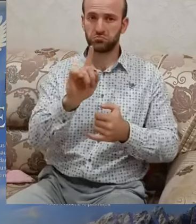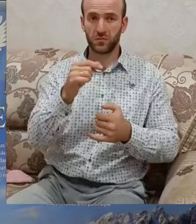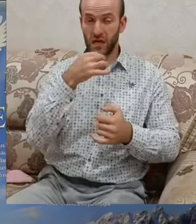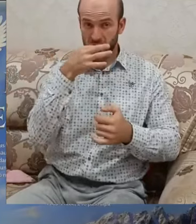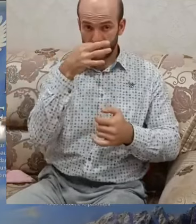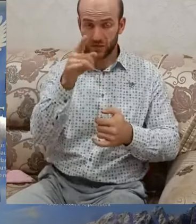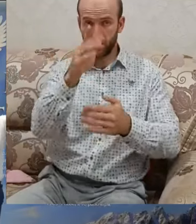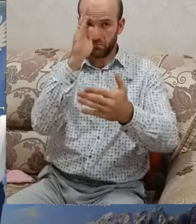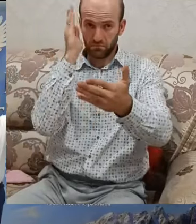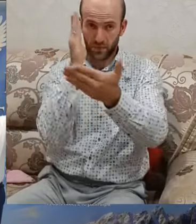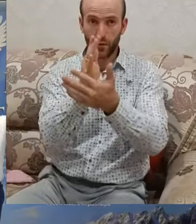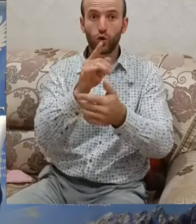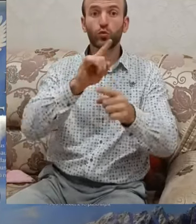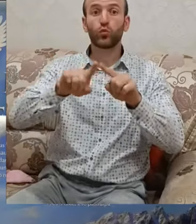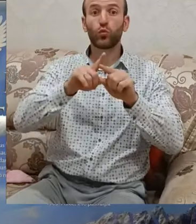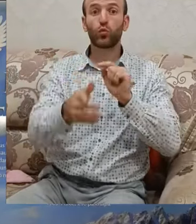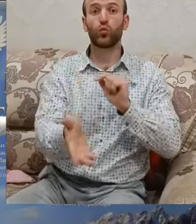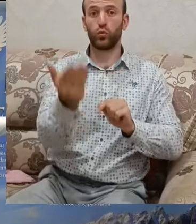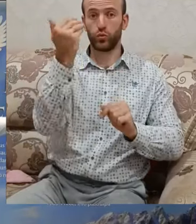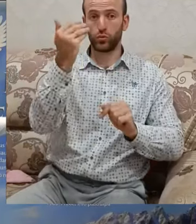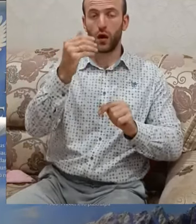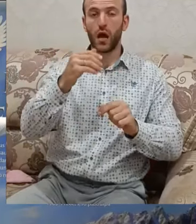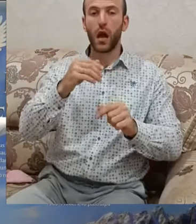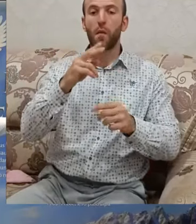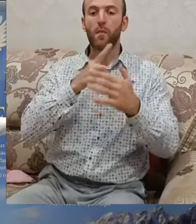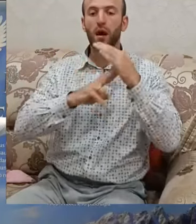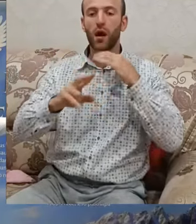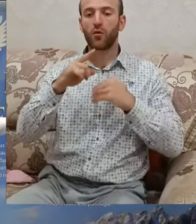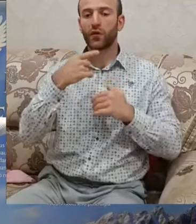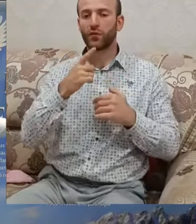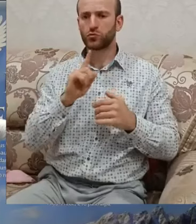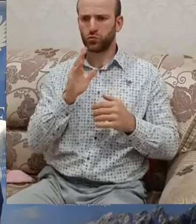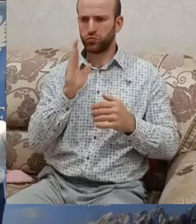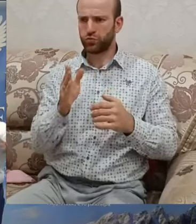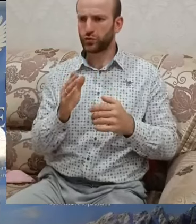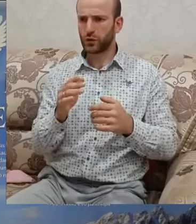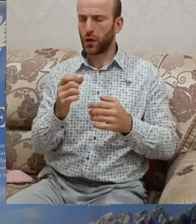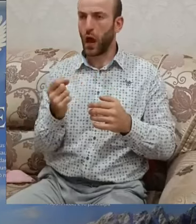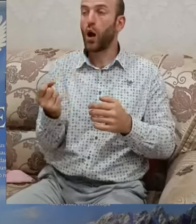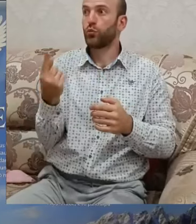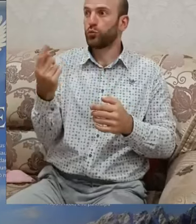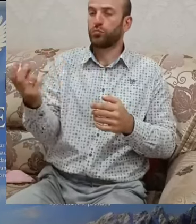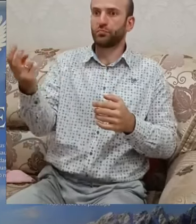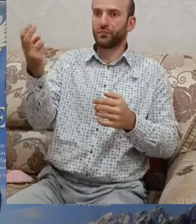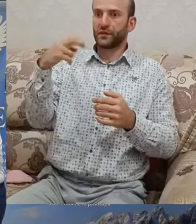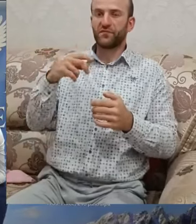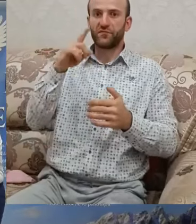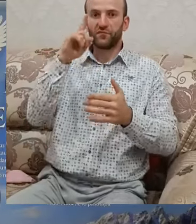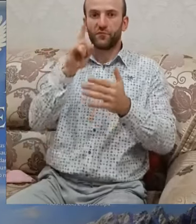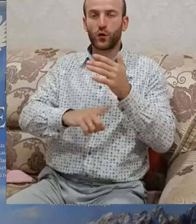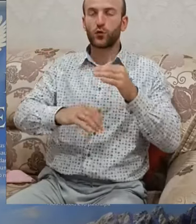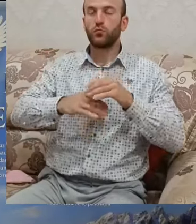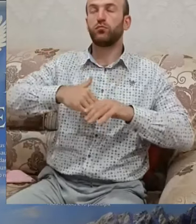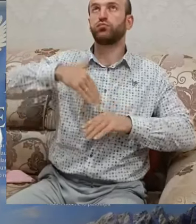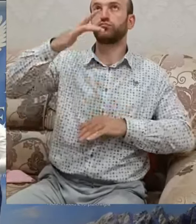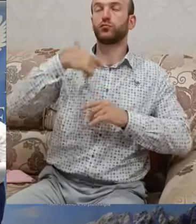ateiti paėmimo tikėjimas. Пророк говорит, что откуда-то должно прийти вера восхищения. Ir šiandien man reikalinga